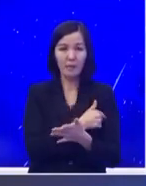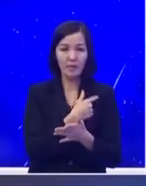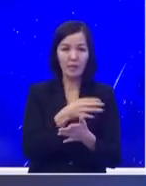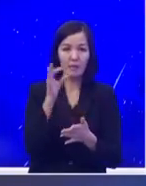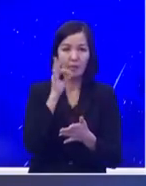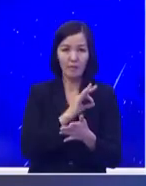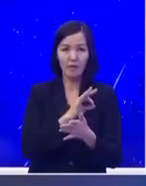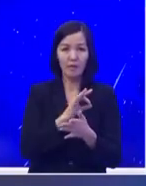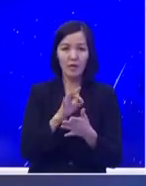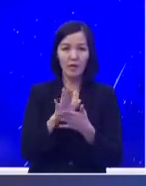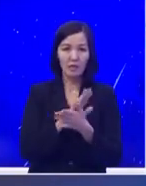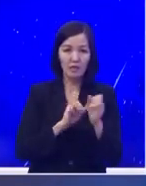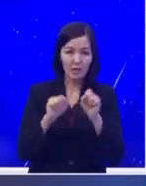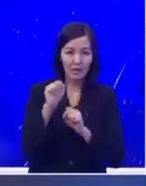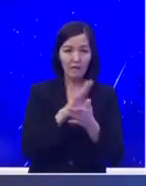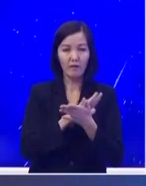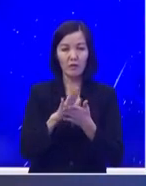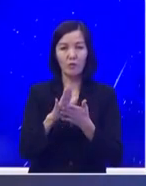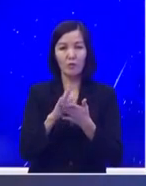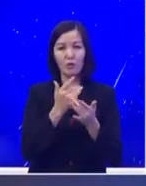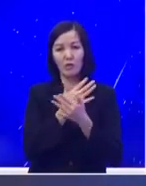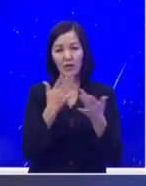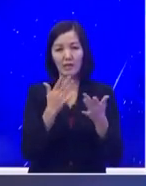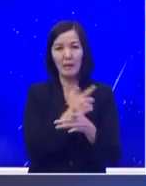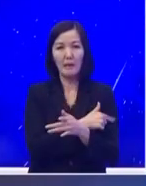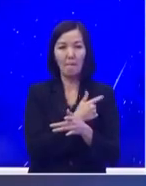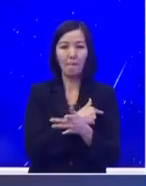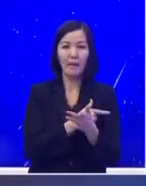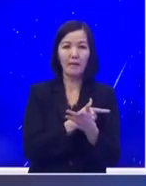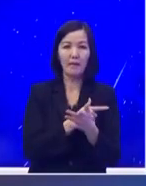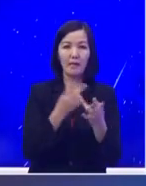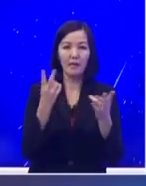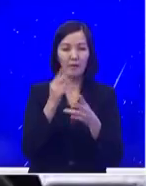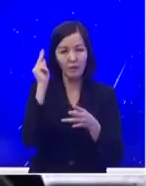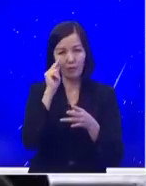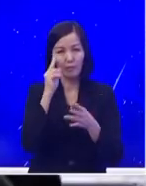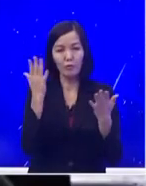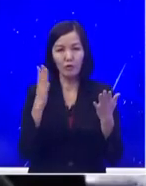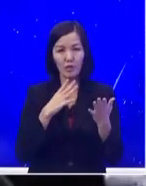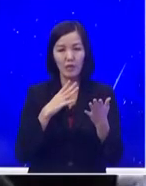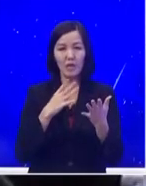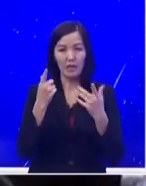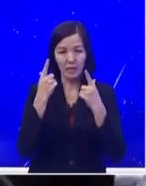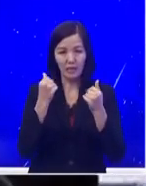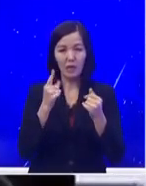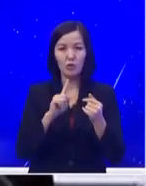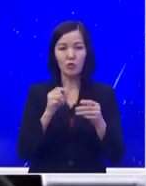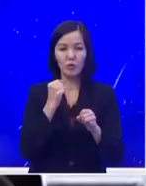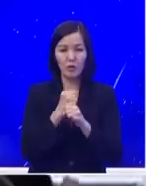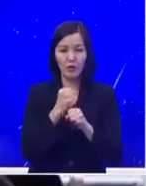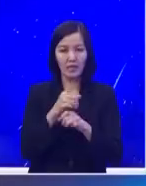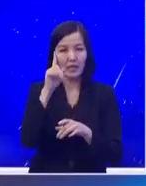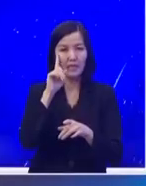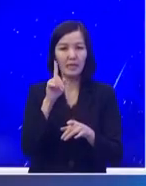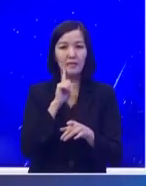препаратов, дезинфицирующих средств. Медперсонал прошел необходимое обучение, знает, что делать. Мы еще раз говорим, что вот